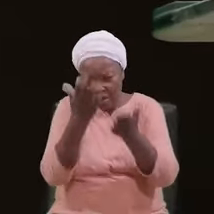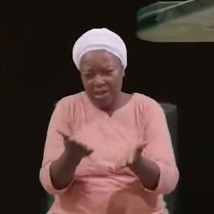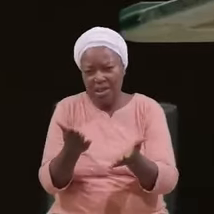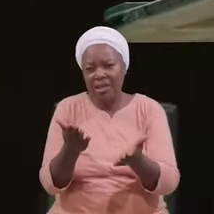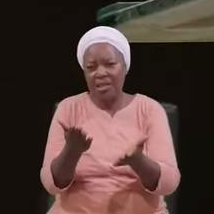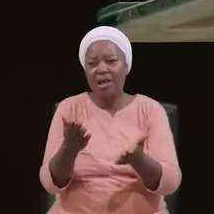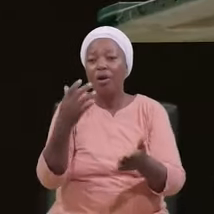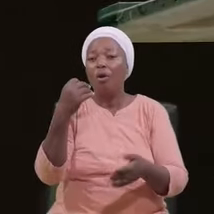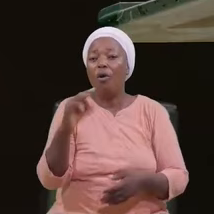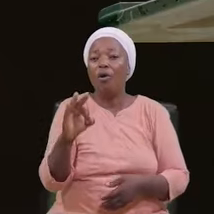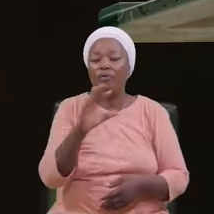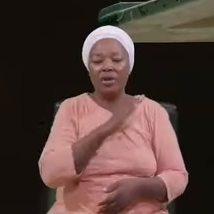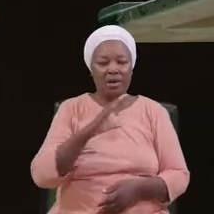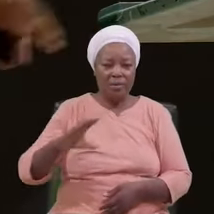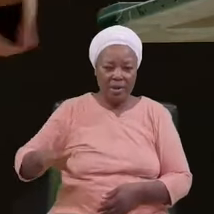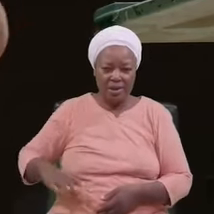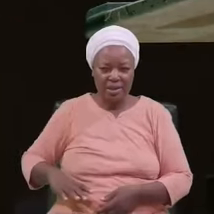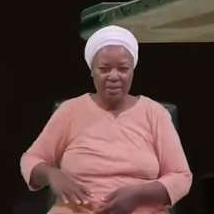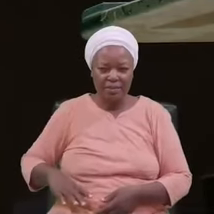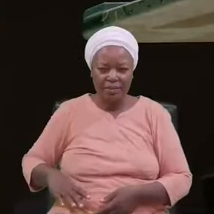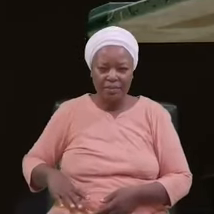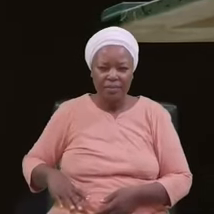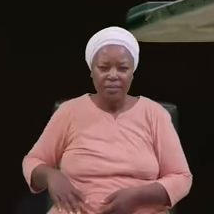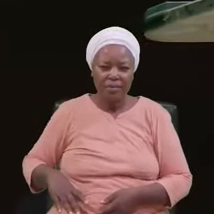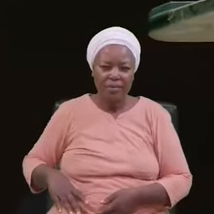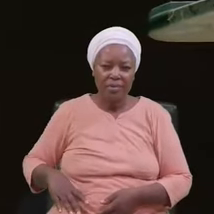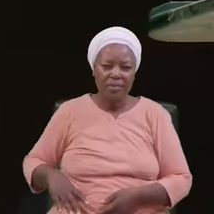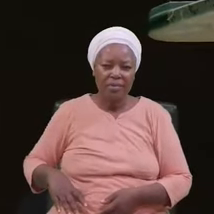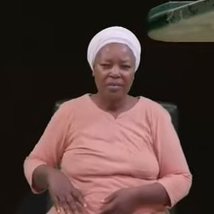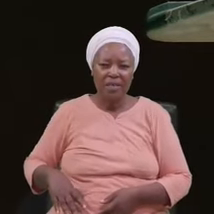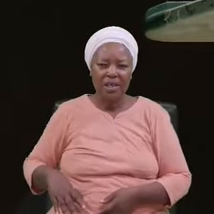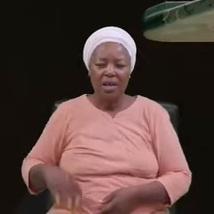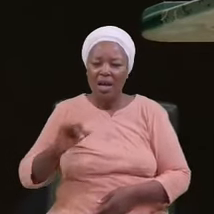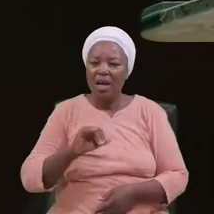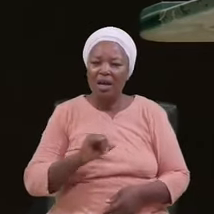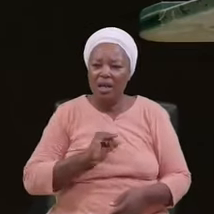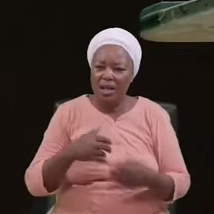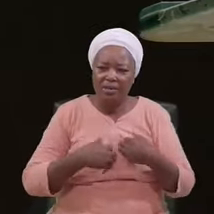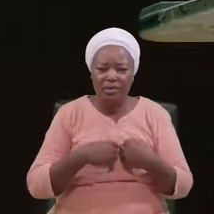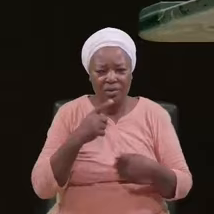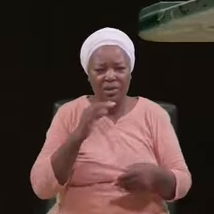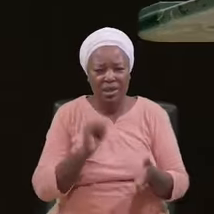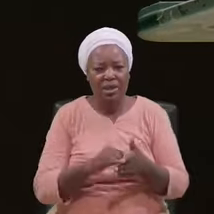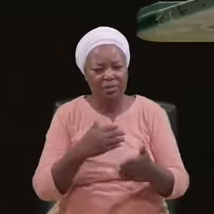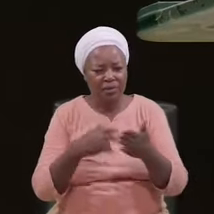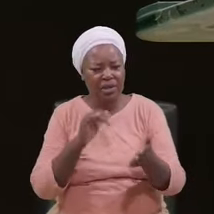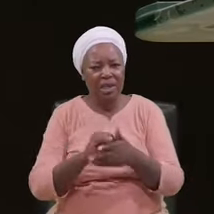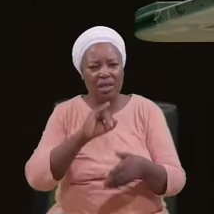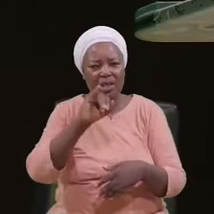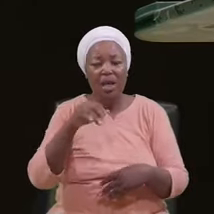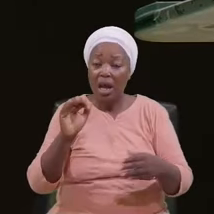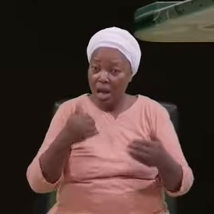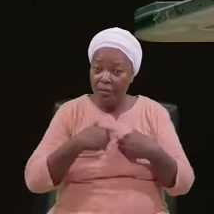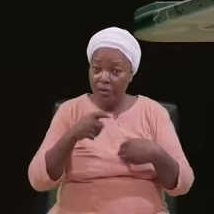Dieu. Et nous amenons toute pensée captive à l'obéissance de Christ. Voyez, Job, avez-vous appris auparavant que Job était